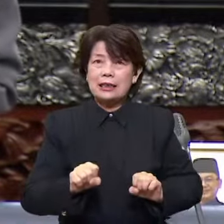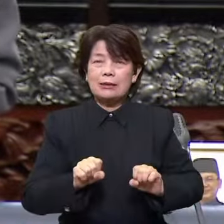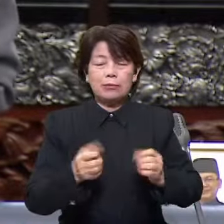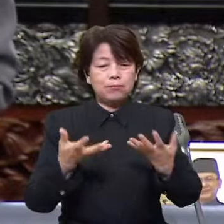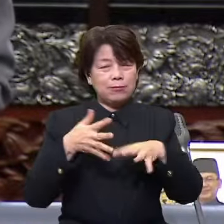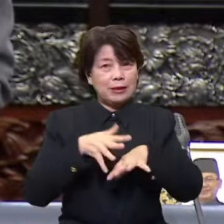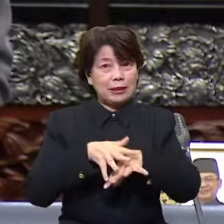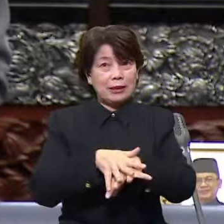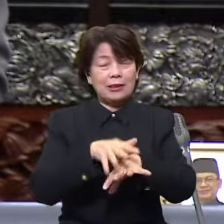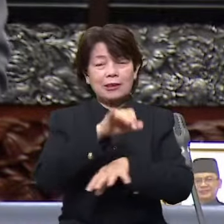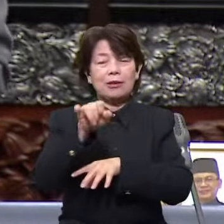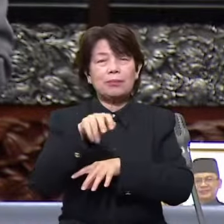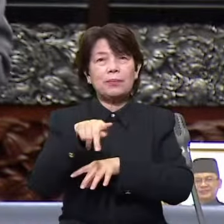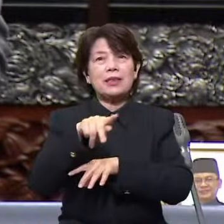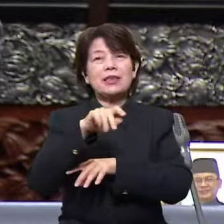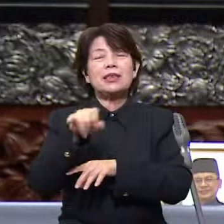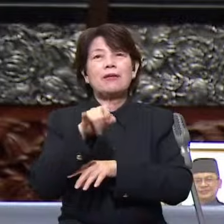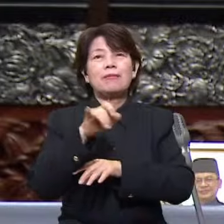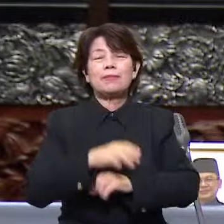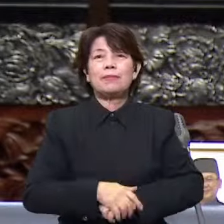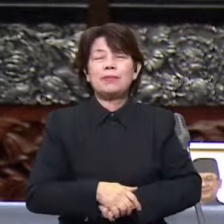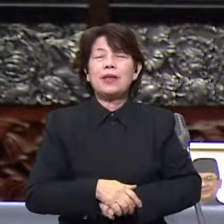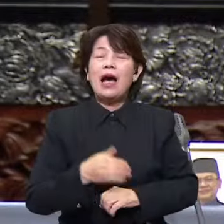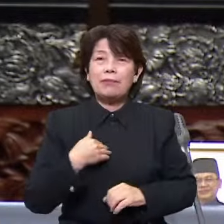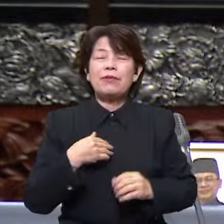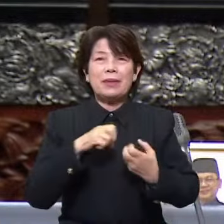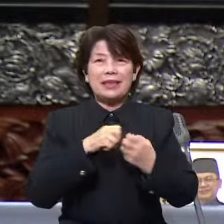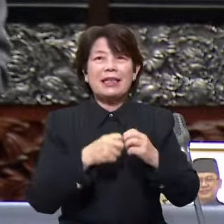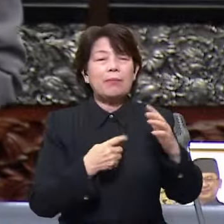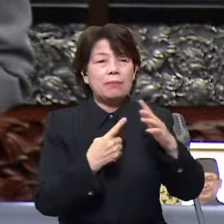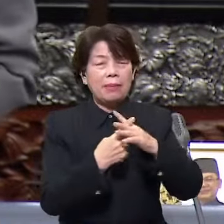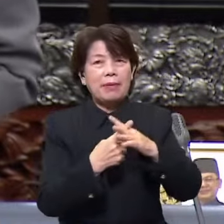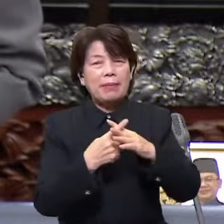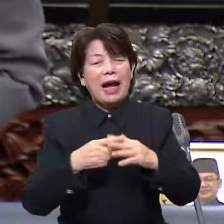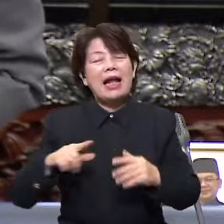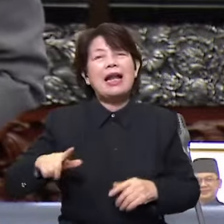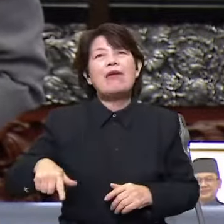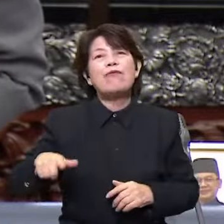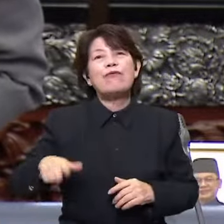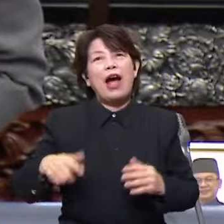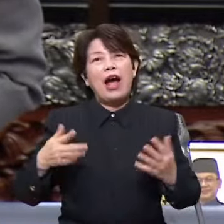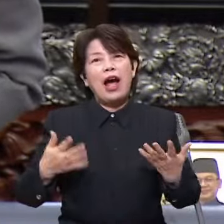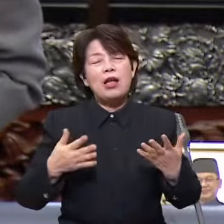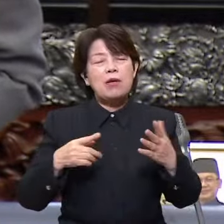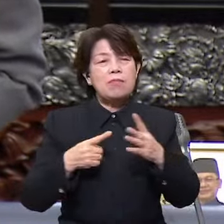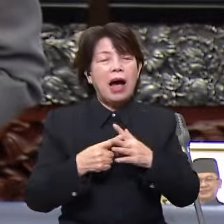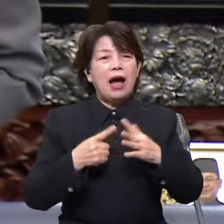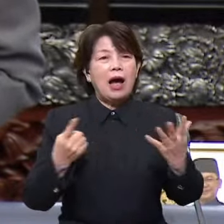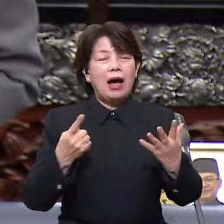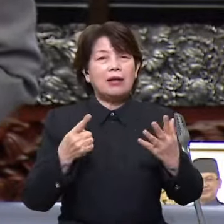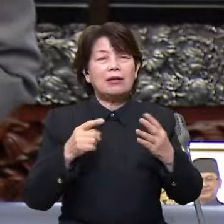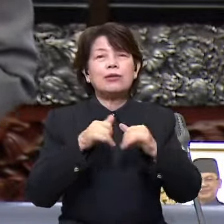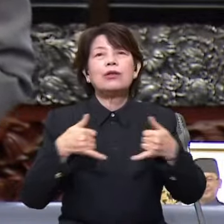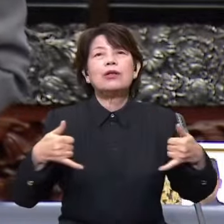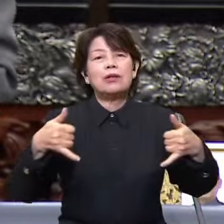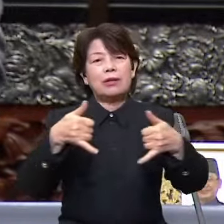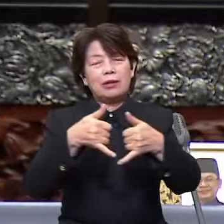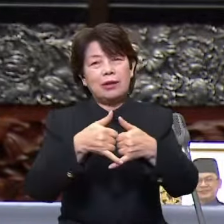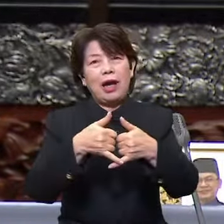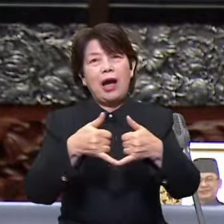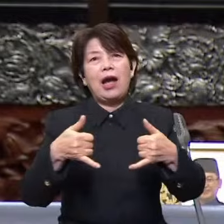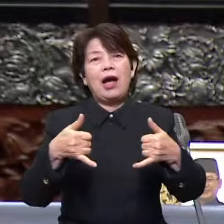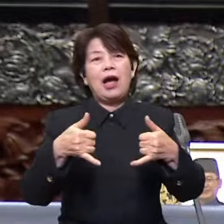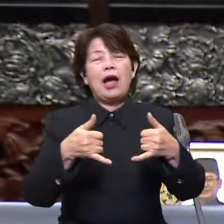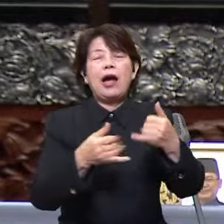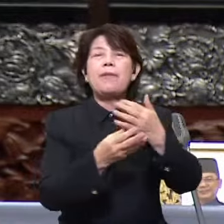dengan JPJ. Memang saya akui ada masalah dari segi kelewatan pengeluaran fleet card oleh syarikat-syarikat minyak, dan